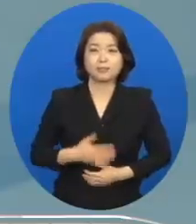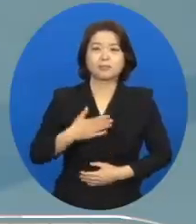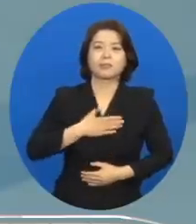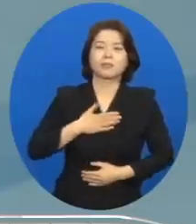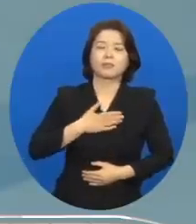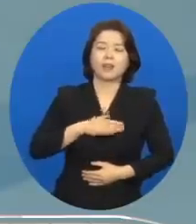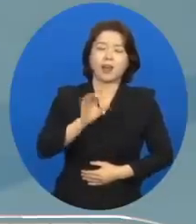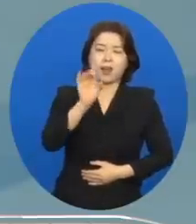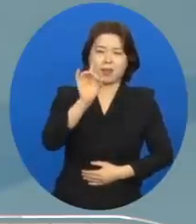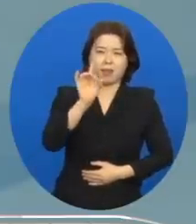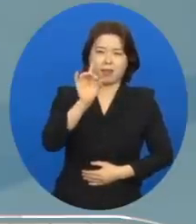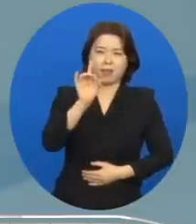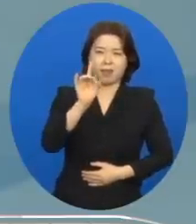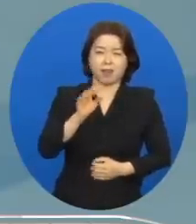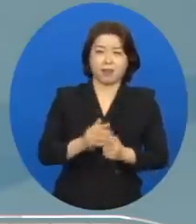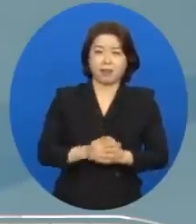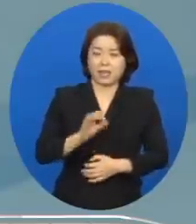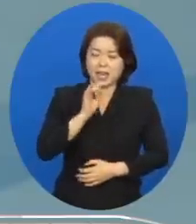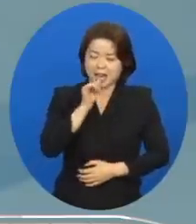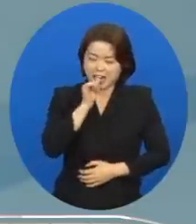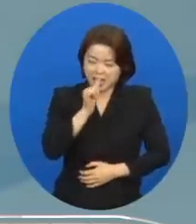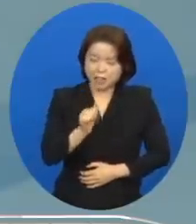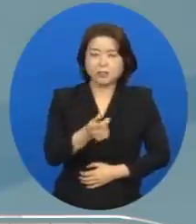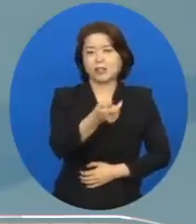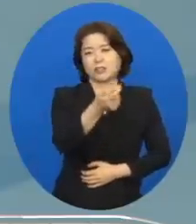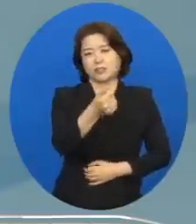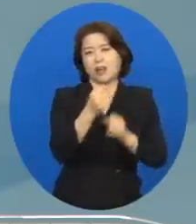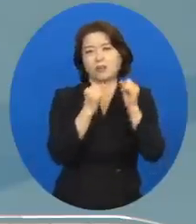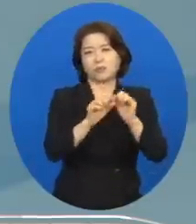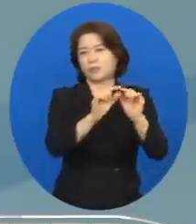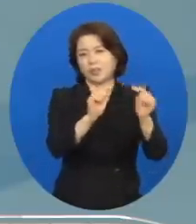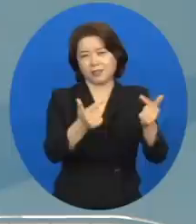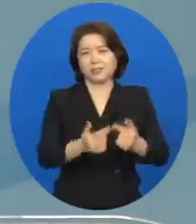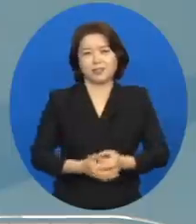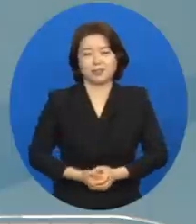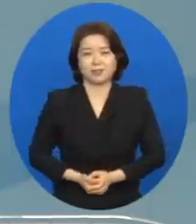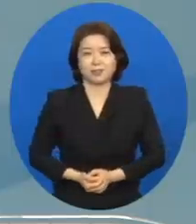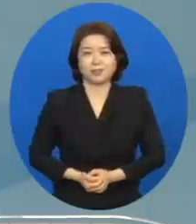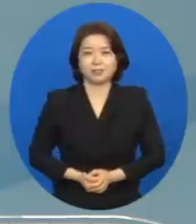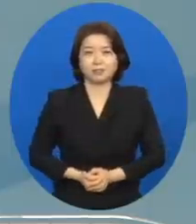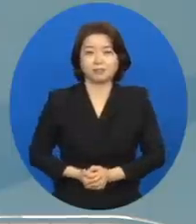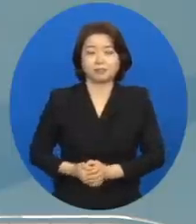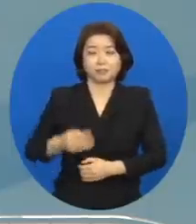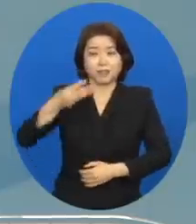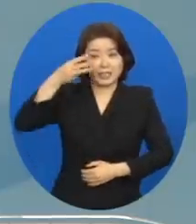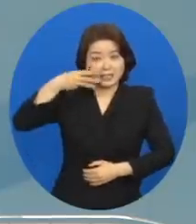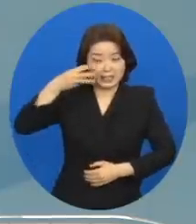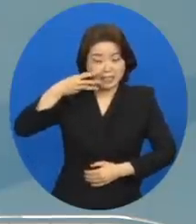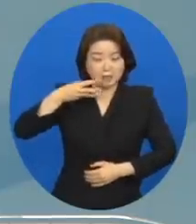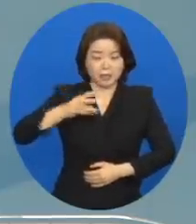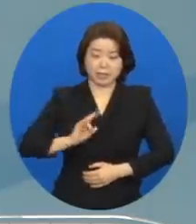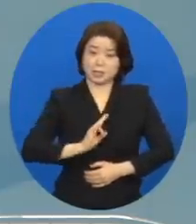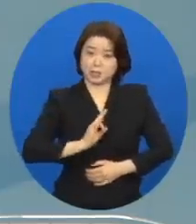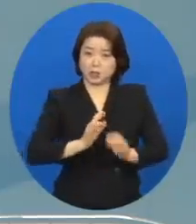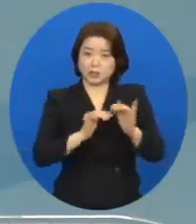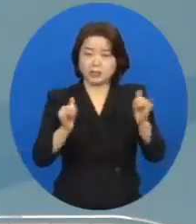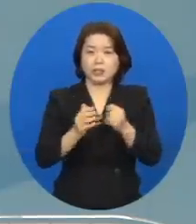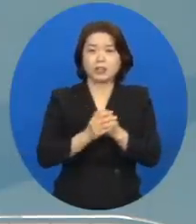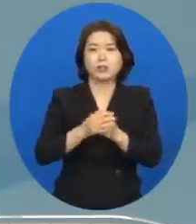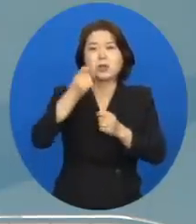사람 절대로 작은 존재가 아닙니다. 예레미야 선지자는